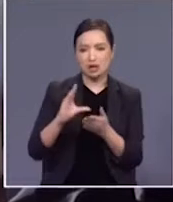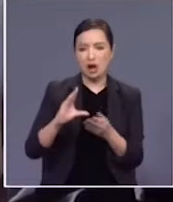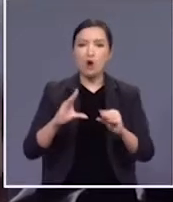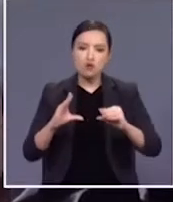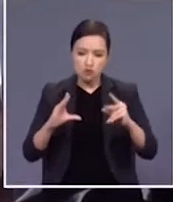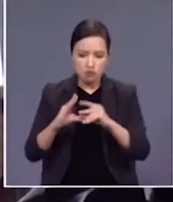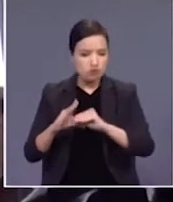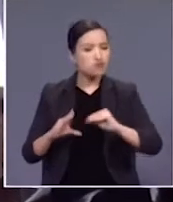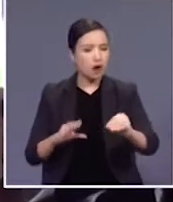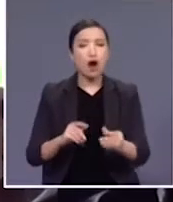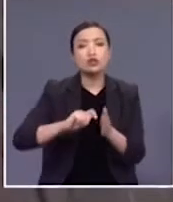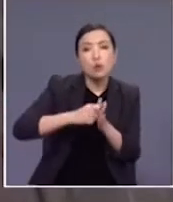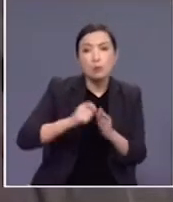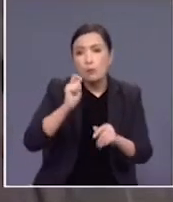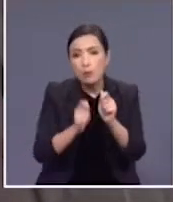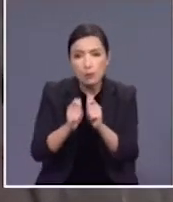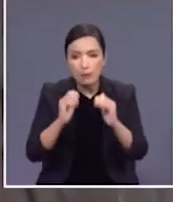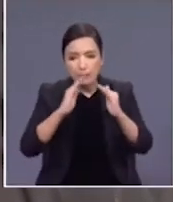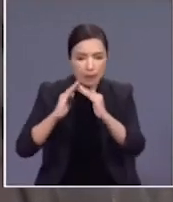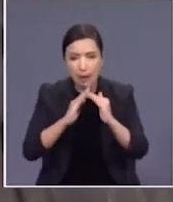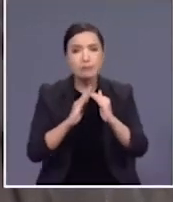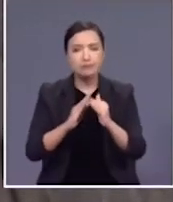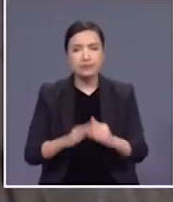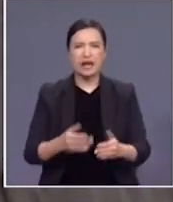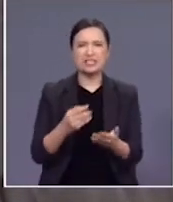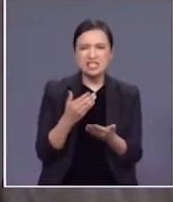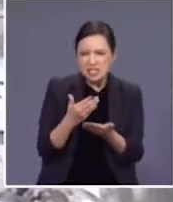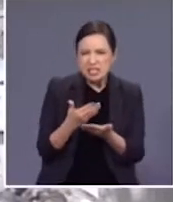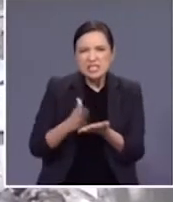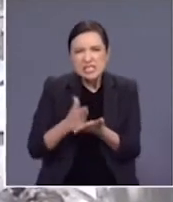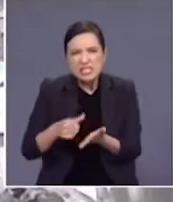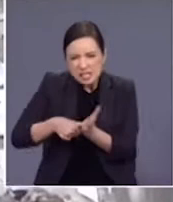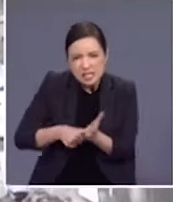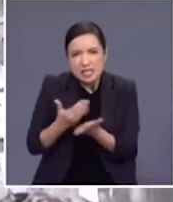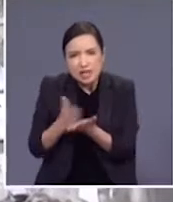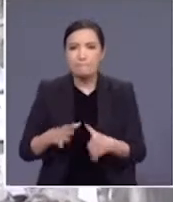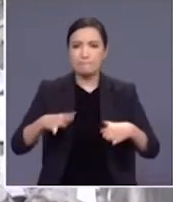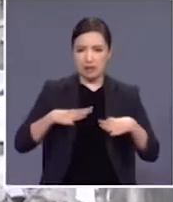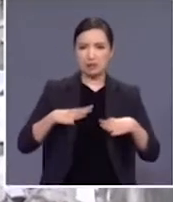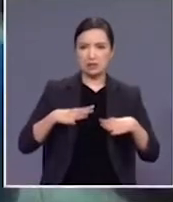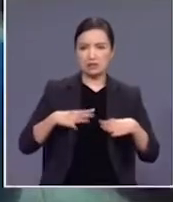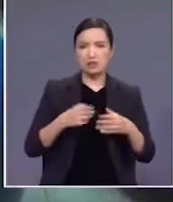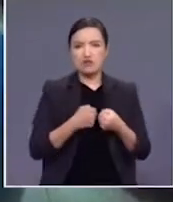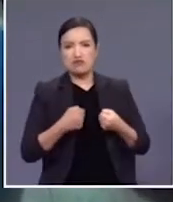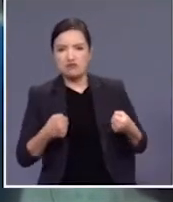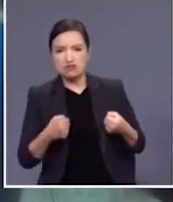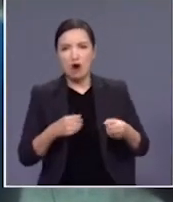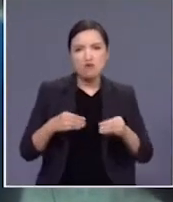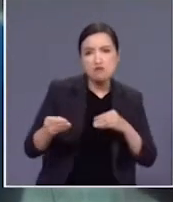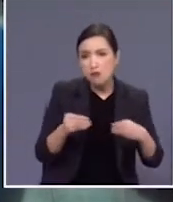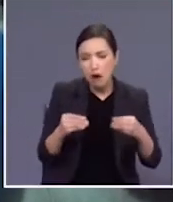มที่อยู่อาศัยที่รับความเสียหายการพักชำระหนี้การผ่อนผันและการประนอมหนี้รวมถึงการบูรณาการให้ความช่ว